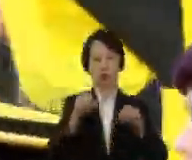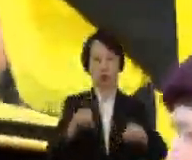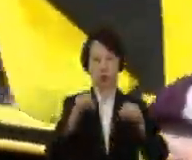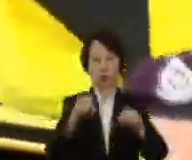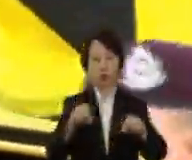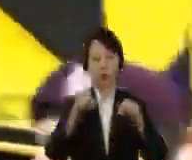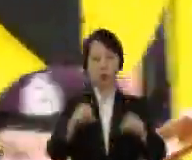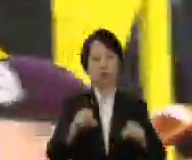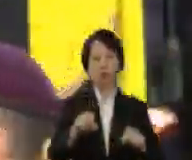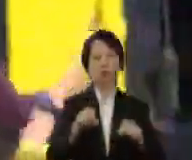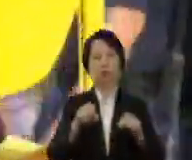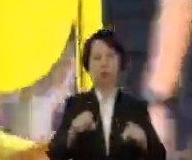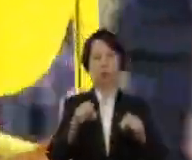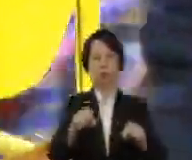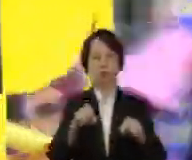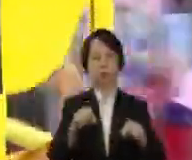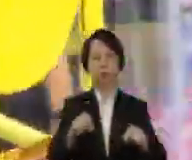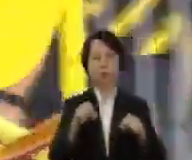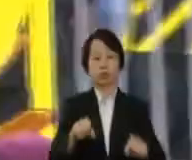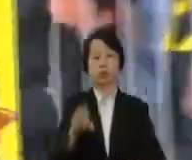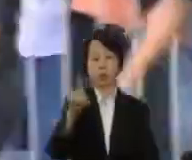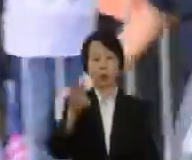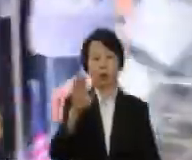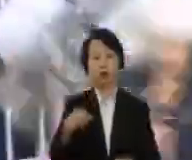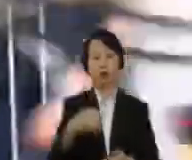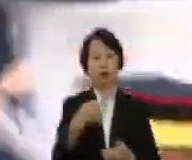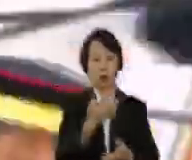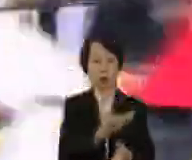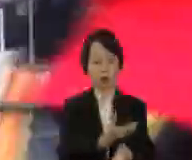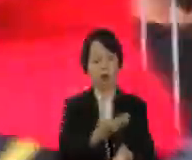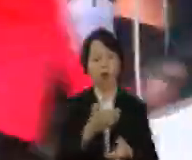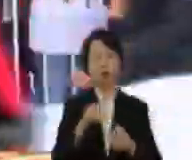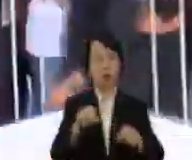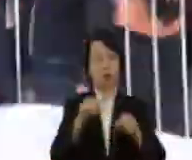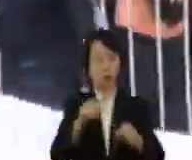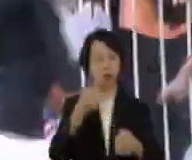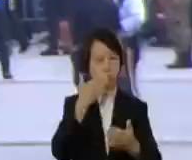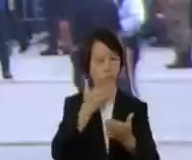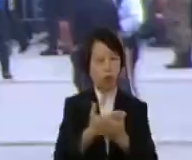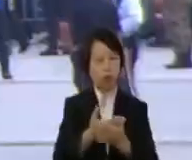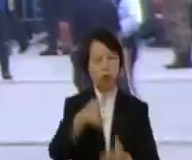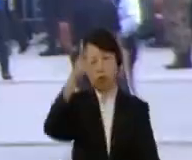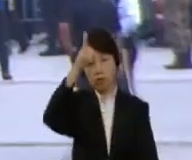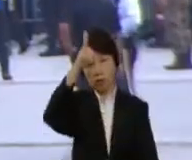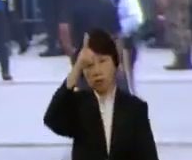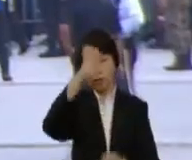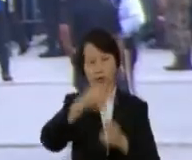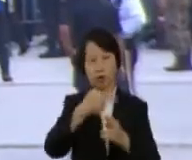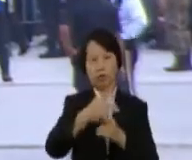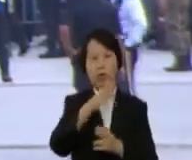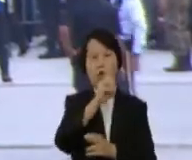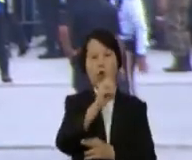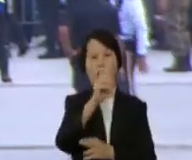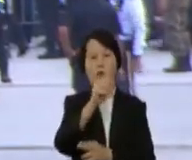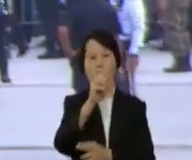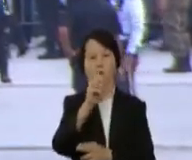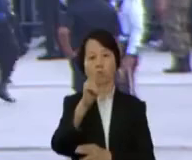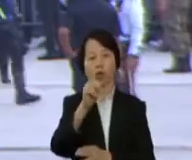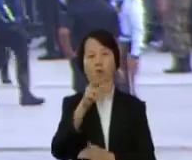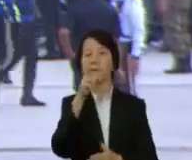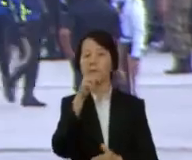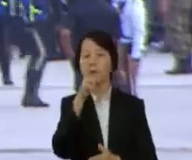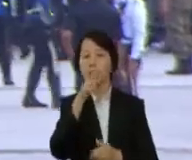membawa kereta kuda diraja merupakan baka Cold Bull yang jantan namanya Autumn.